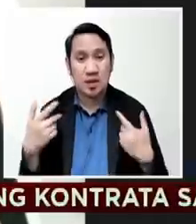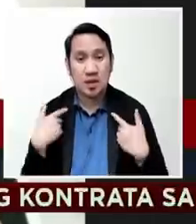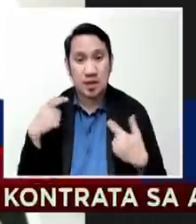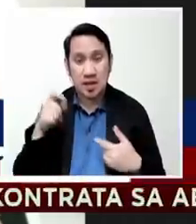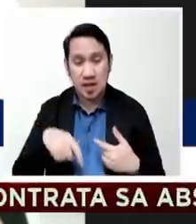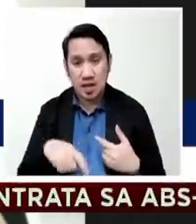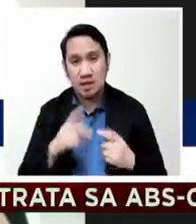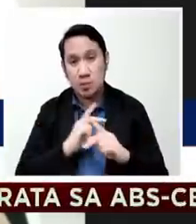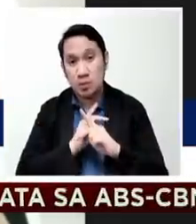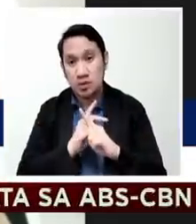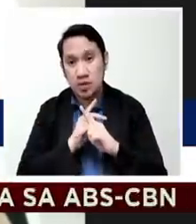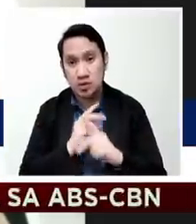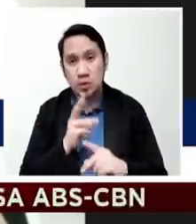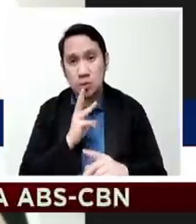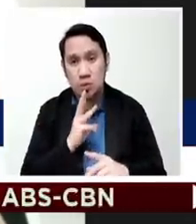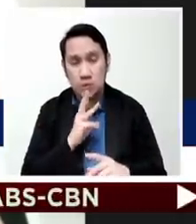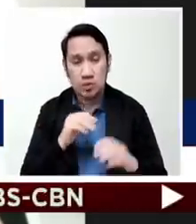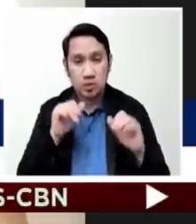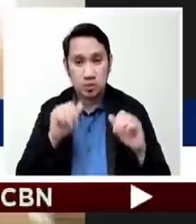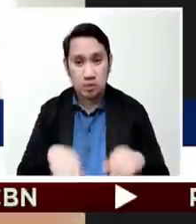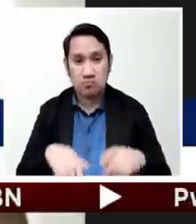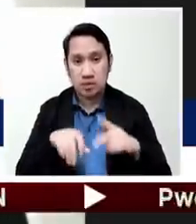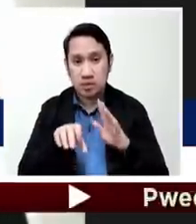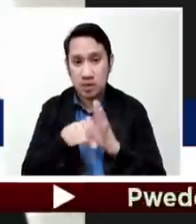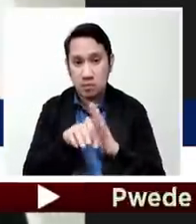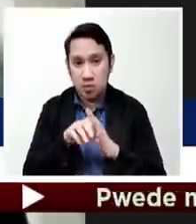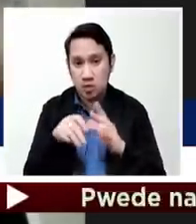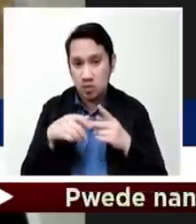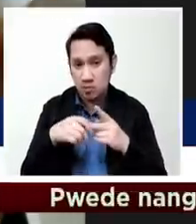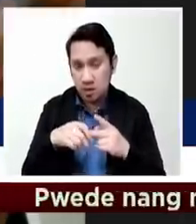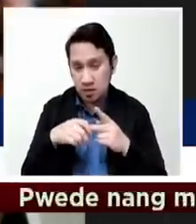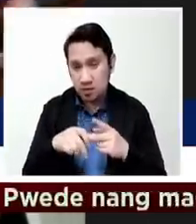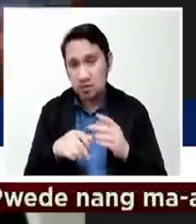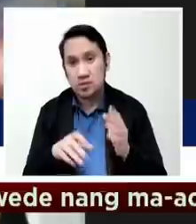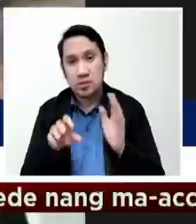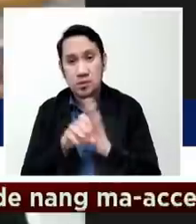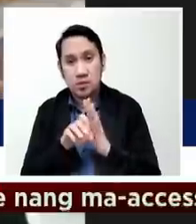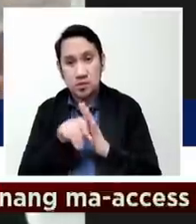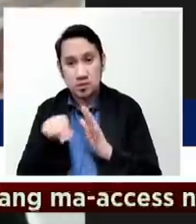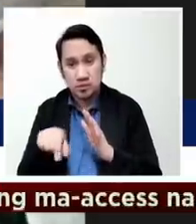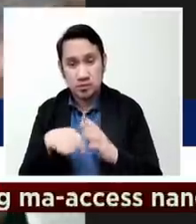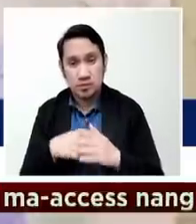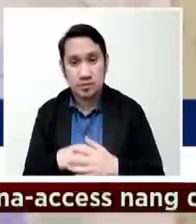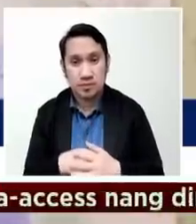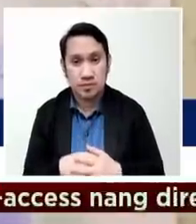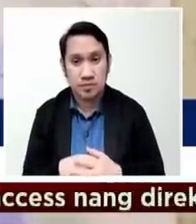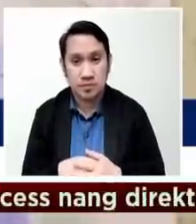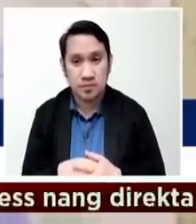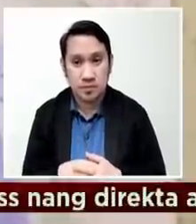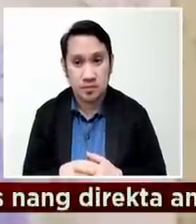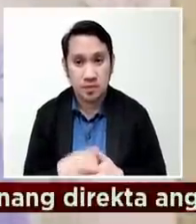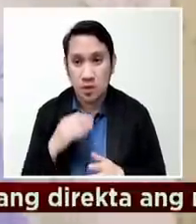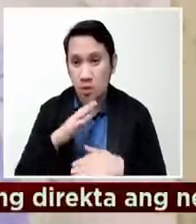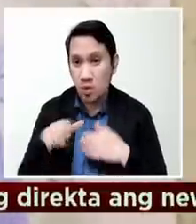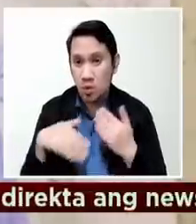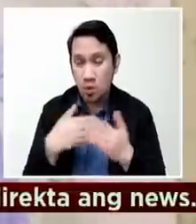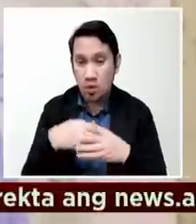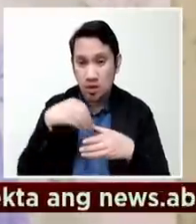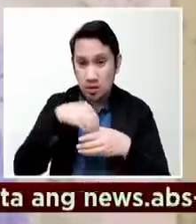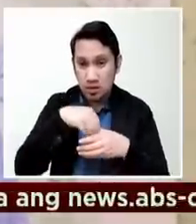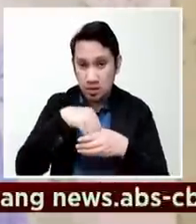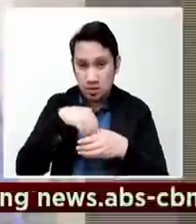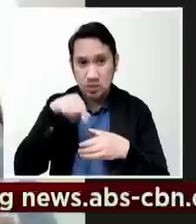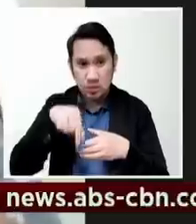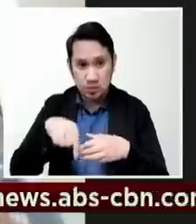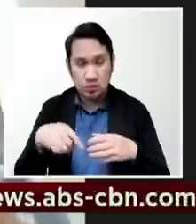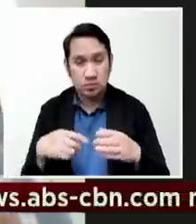naka-waterproof. So pwede mo ibalot sa plastic, tapos ginugoma. Sa akin kasi watertight kasi. Mm-hmm. So nasa loob ng bag, pag puro ganito ang